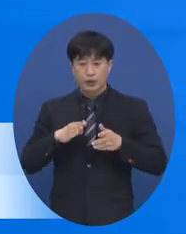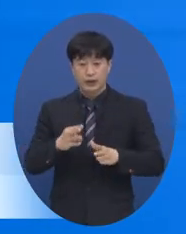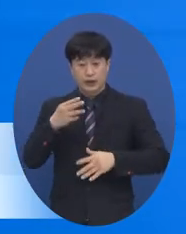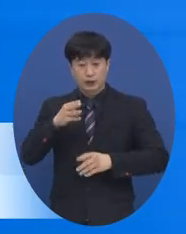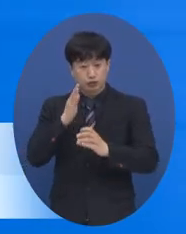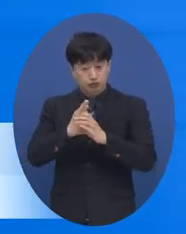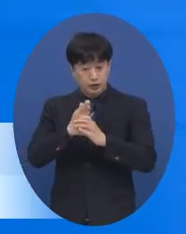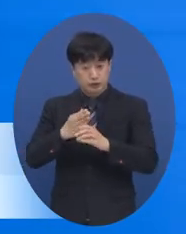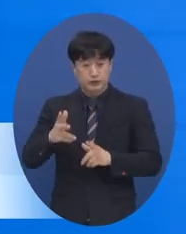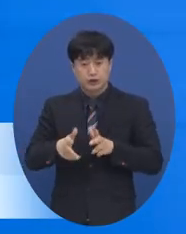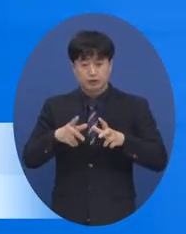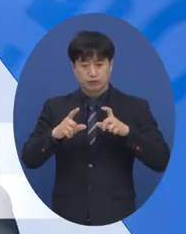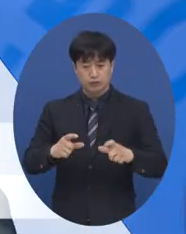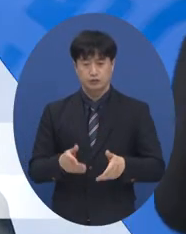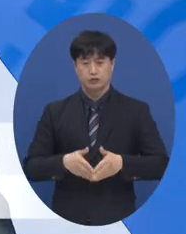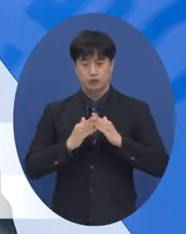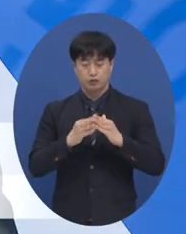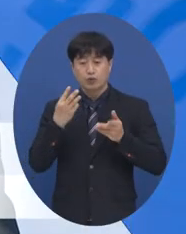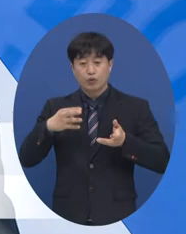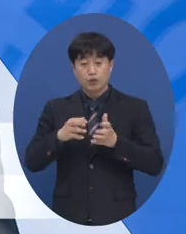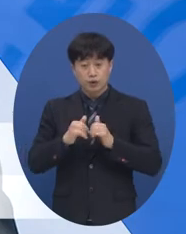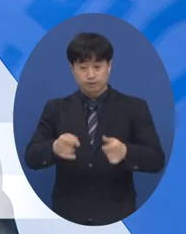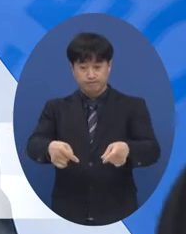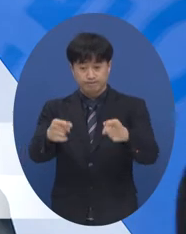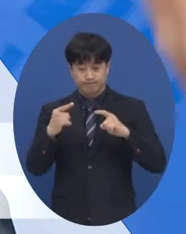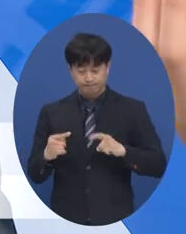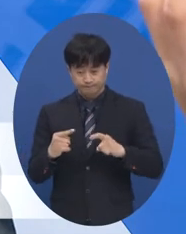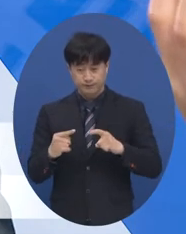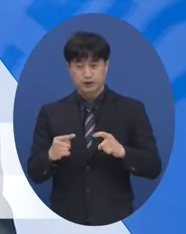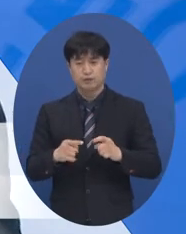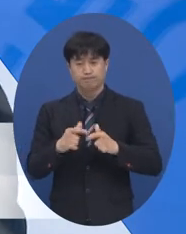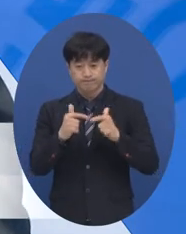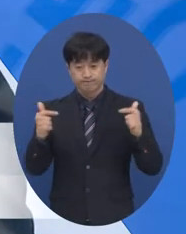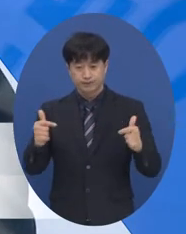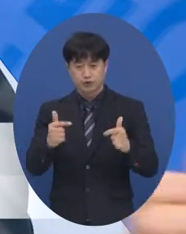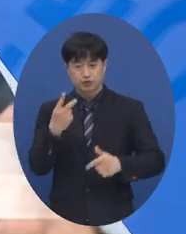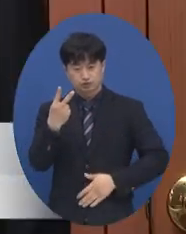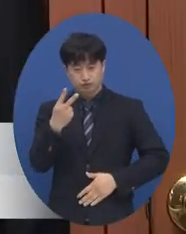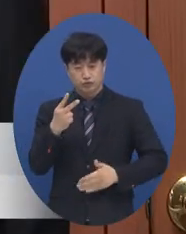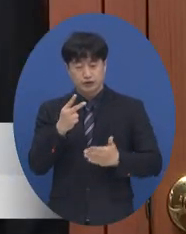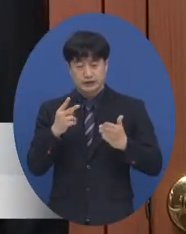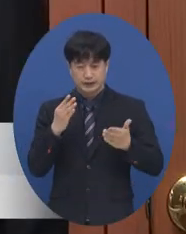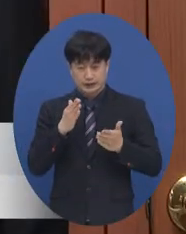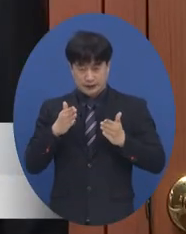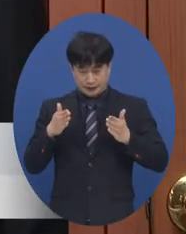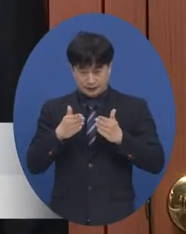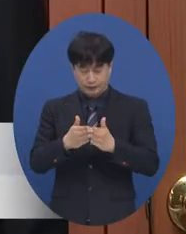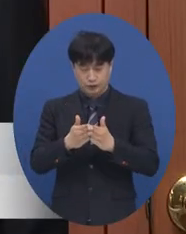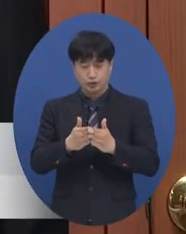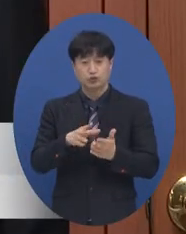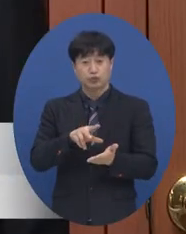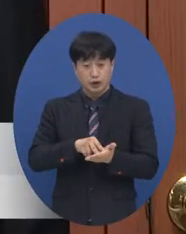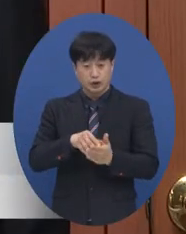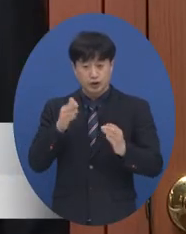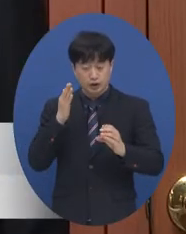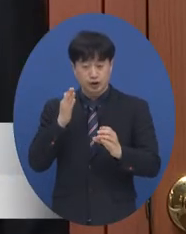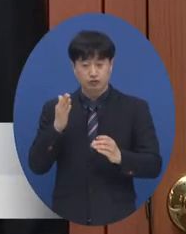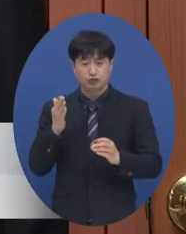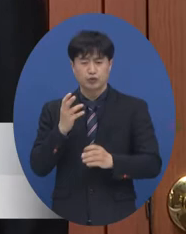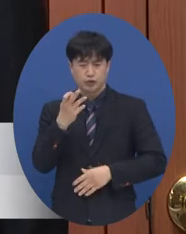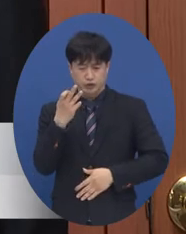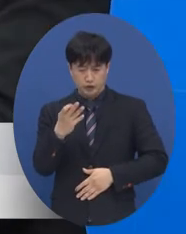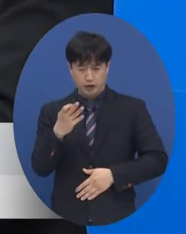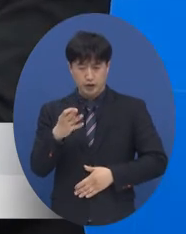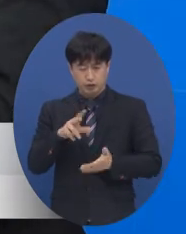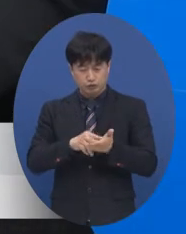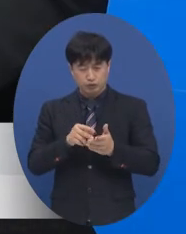경기도는 탄소중립 산업단지 조성, 도민 참여 기반의 재생에너지 확대 등두 가지 중점 과제를 중심으로 13개 세부 전략